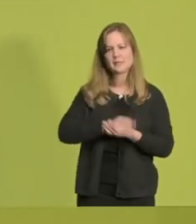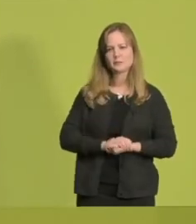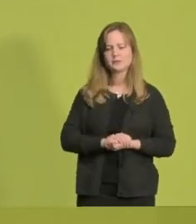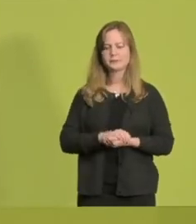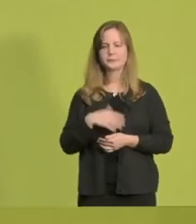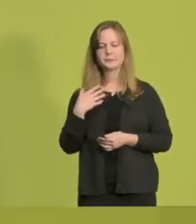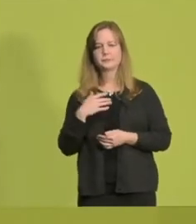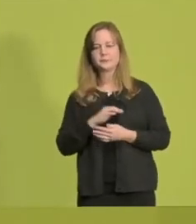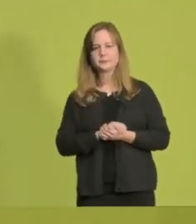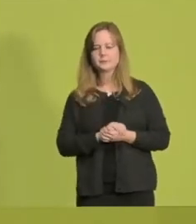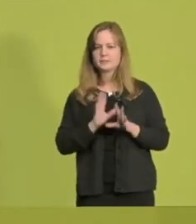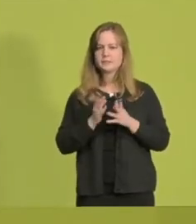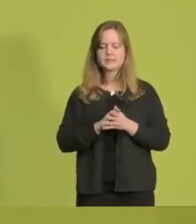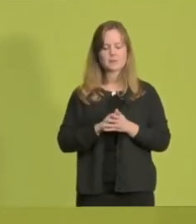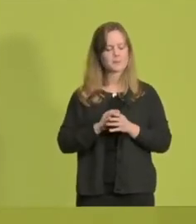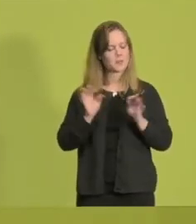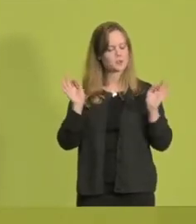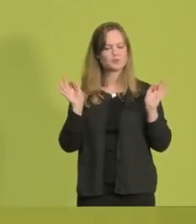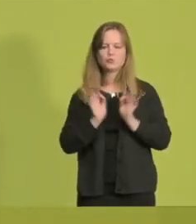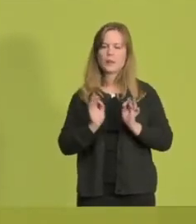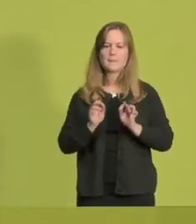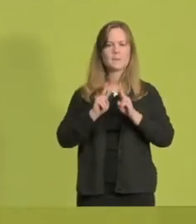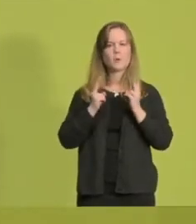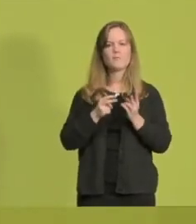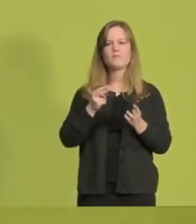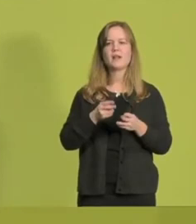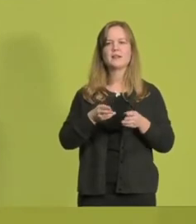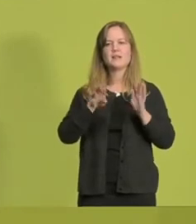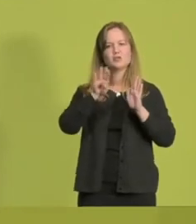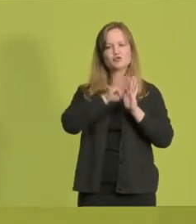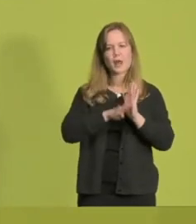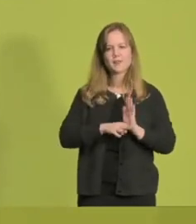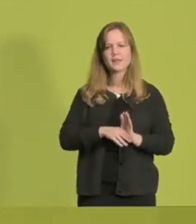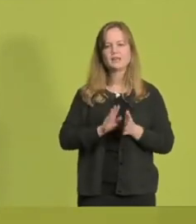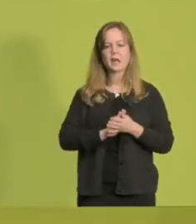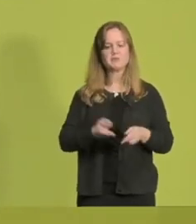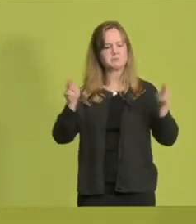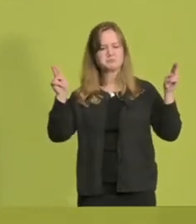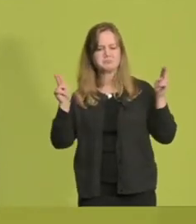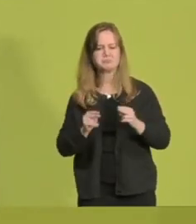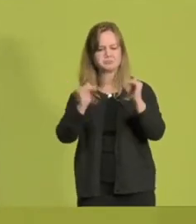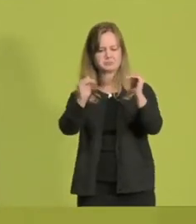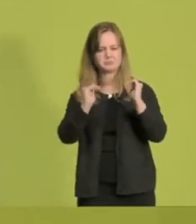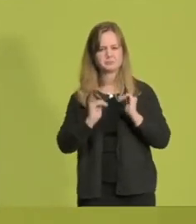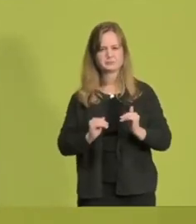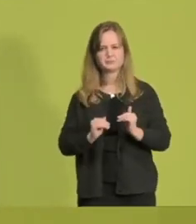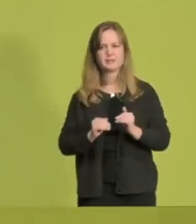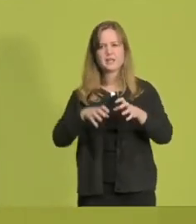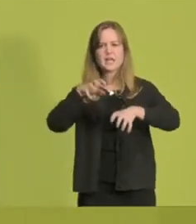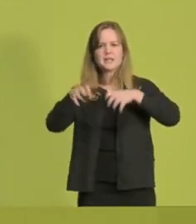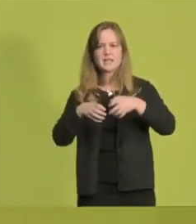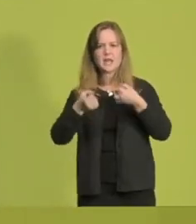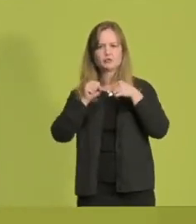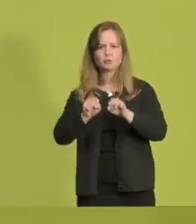war insgesamt ein Desaster. Umweltstandards wurden eiskalt runtergeschraubt. Der Tierschutz, da gab es